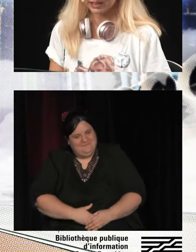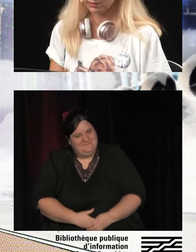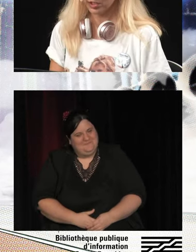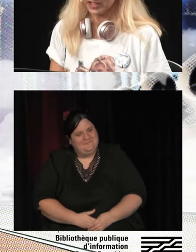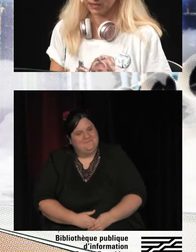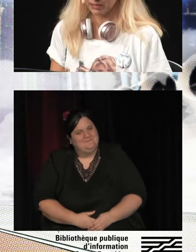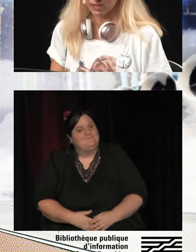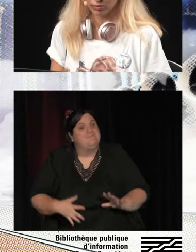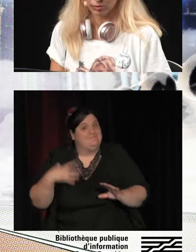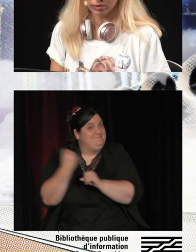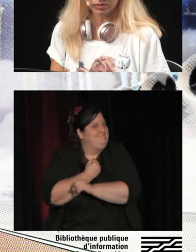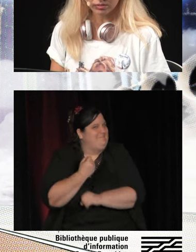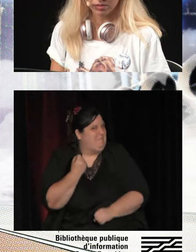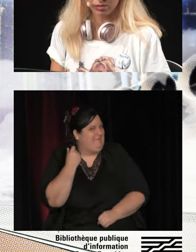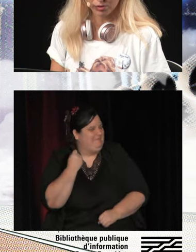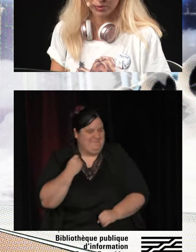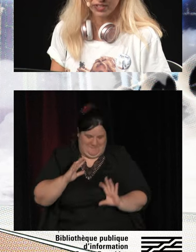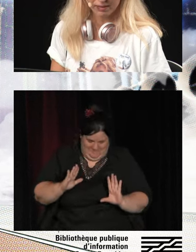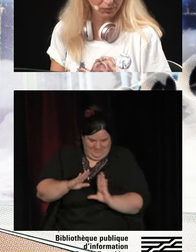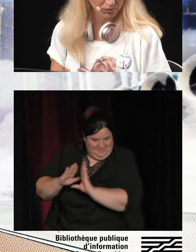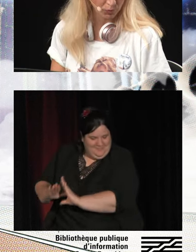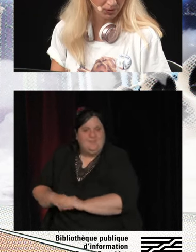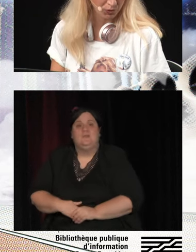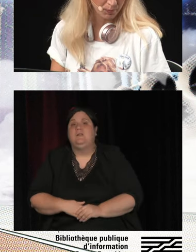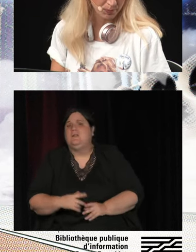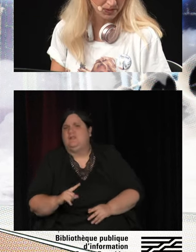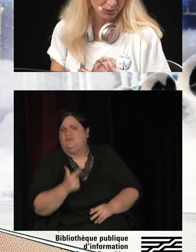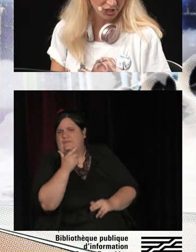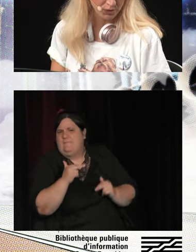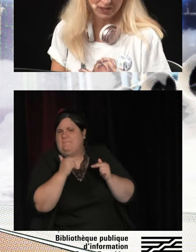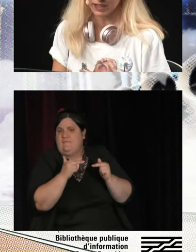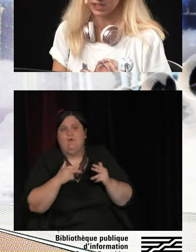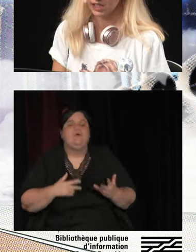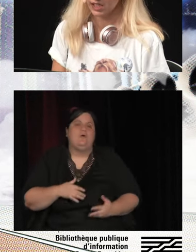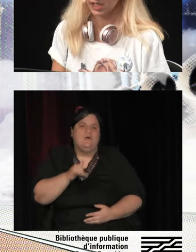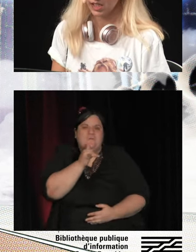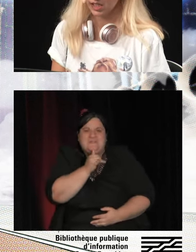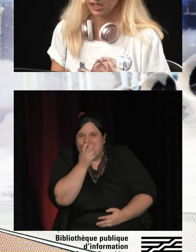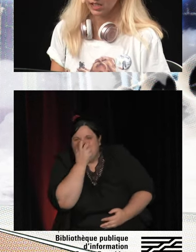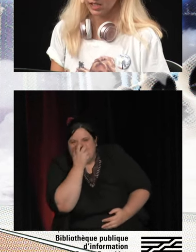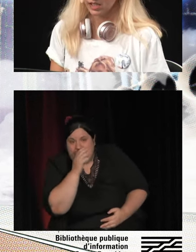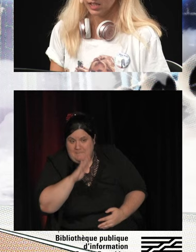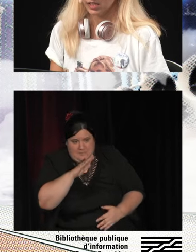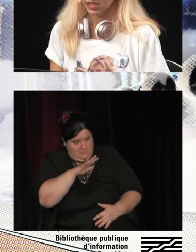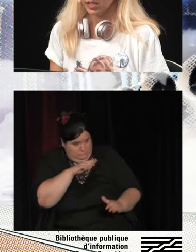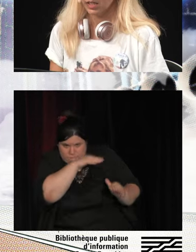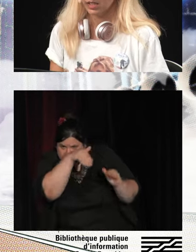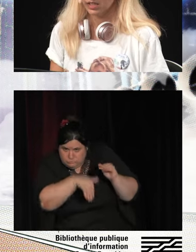Donc voilà, niveau déjà terminé, merci beaucoup. Le deuxième, on va trouver notre petit Yoshi aquatique.